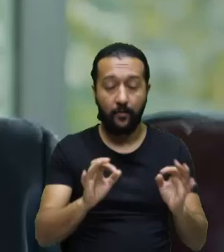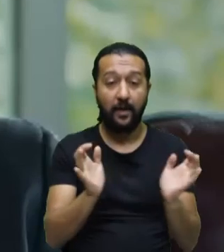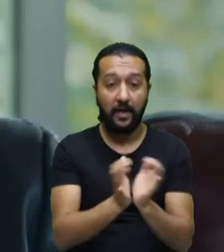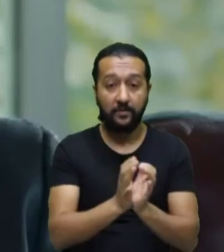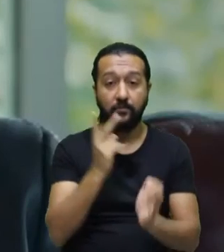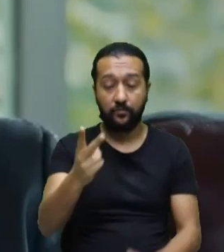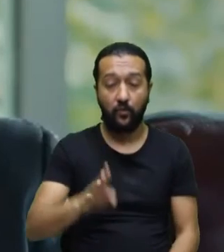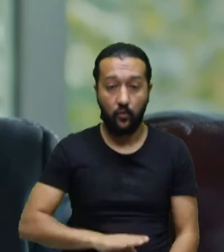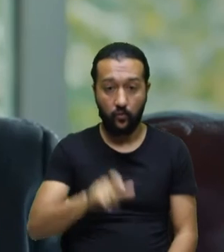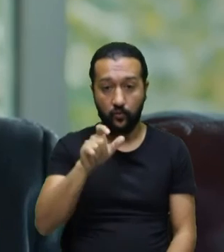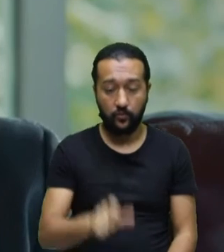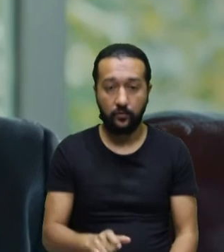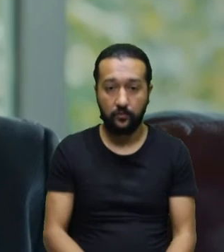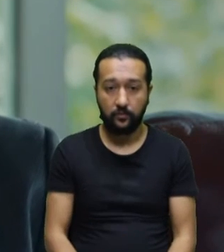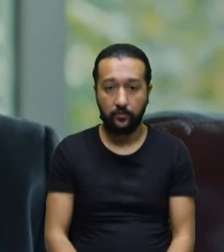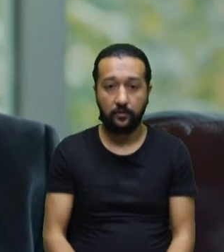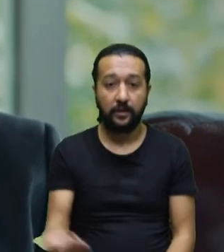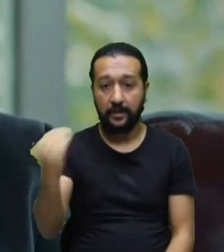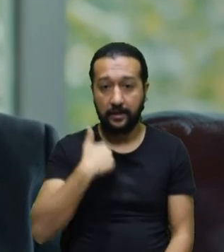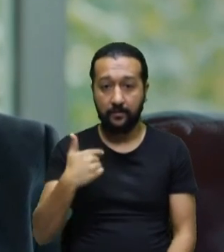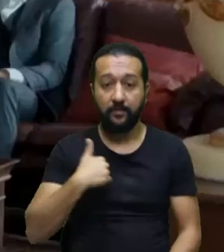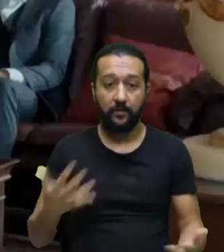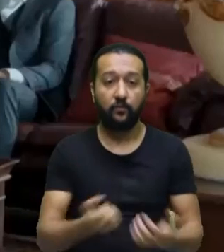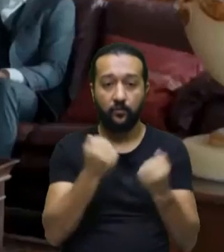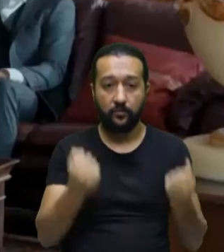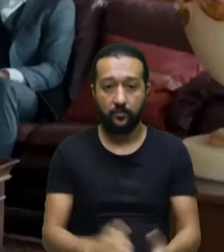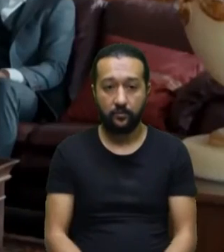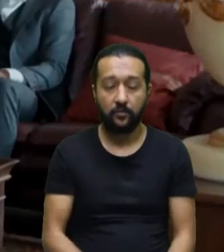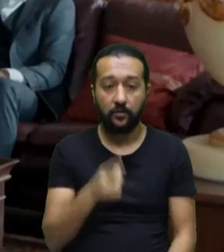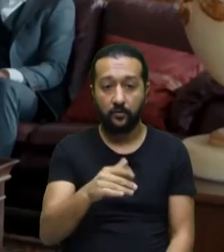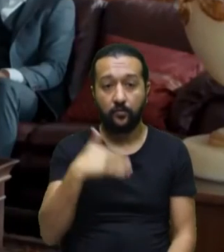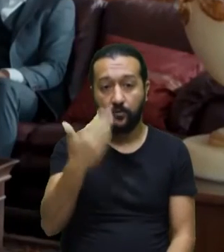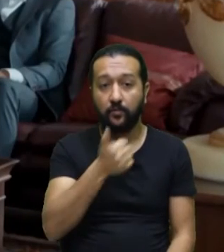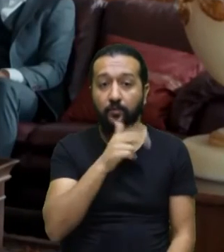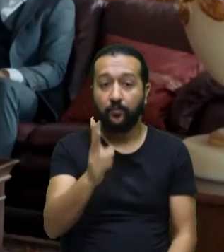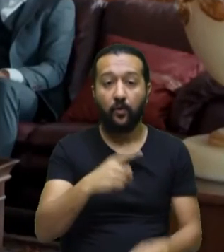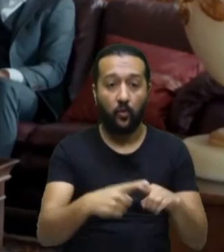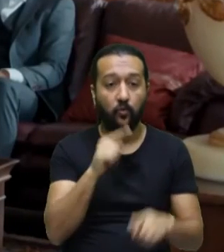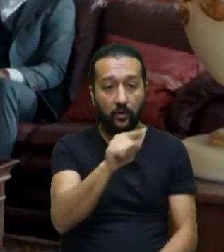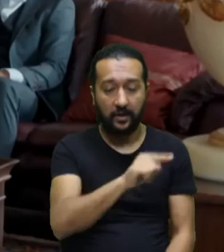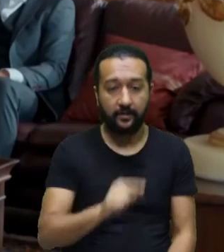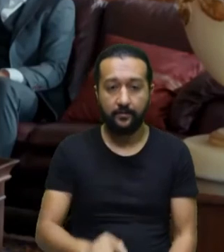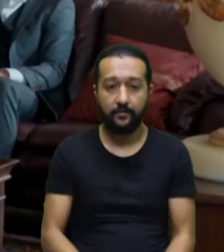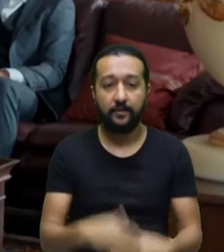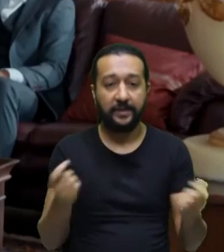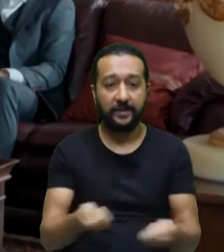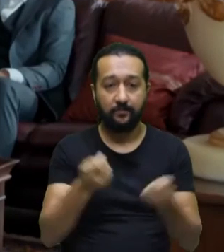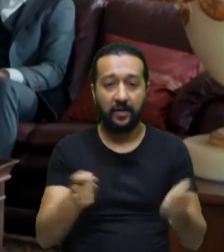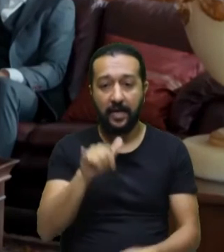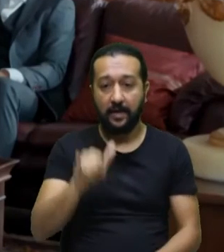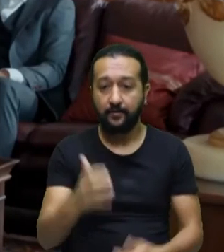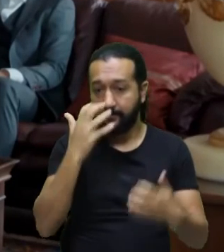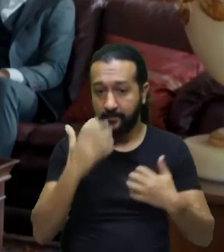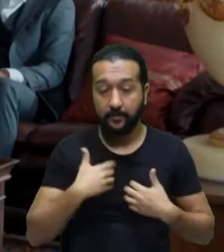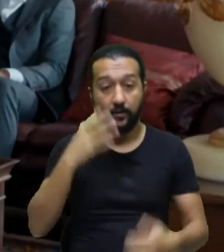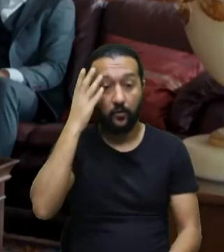önemli ailesinin veliahtı gelip beni kurtarıyor. Daha sonra babanın ve ortaklarının çalışmalarıma